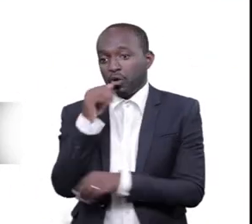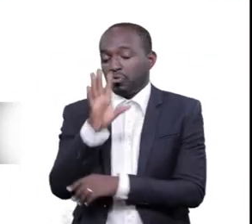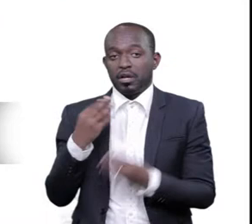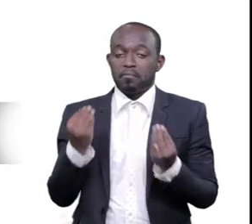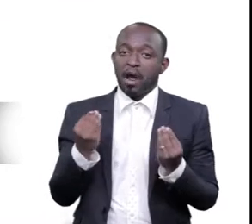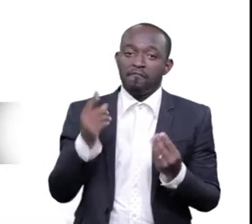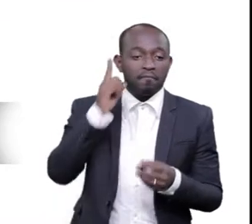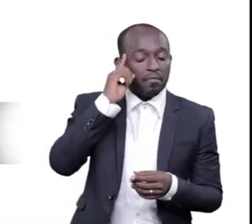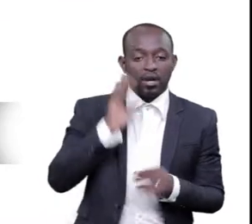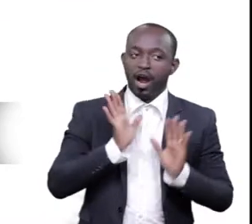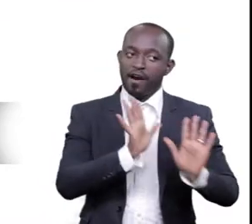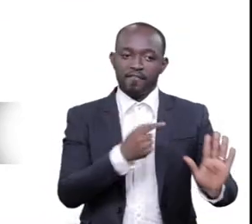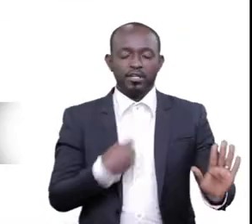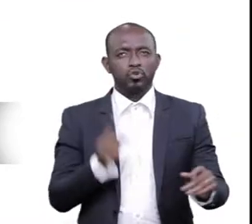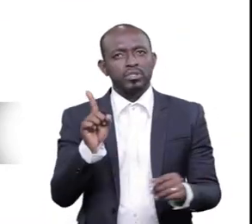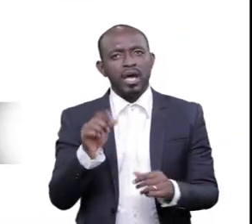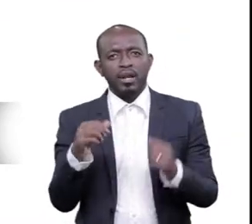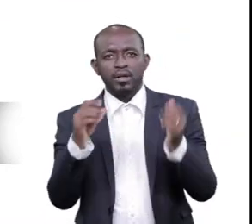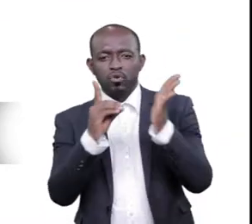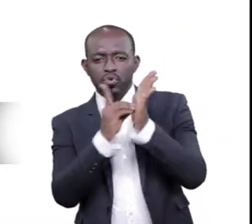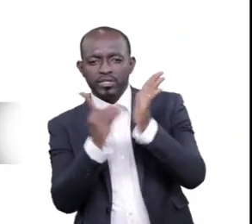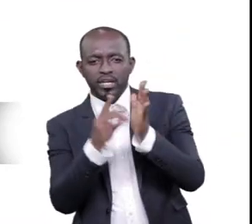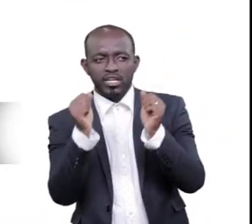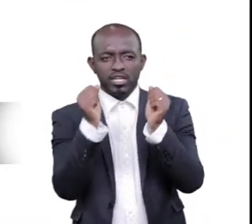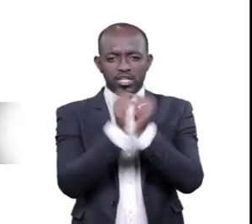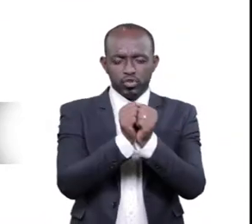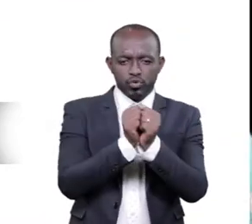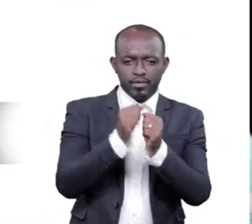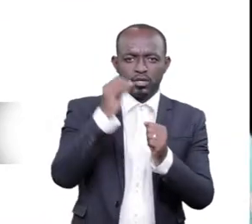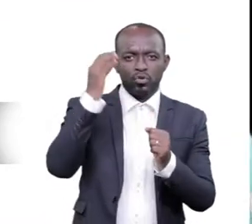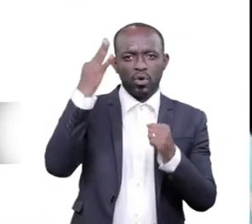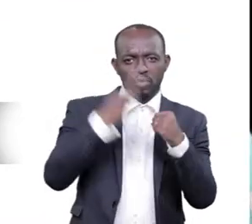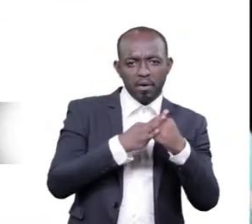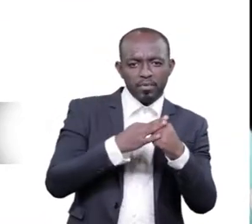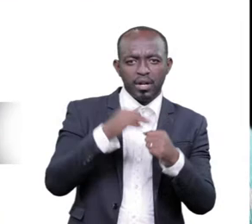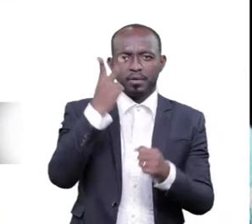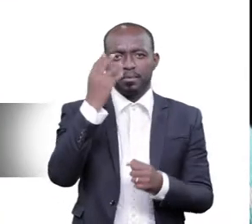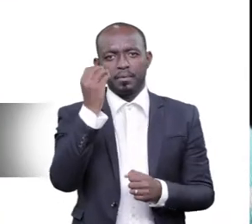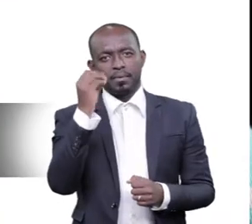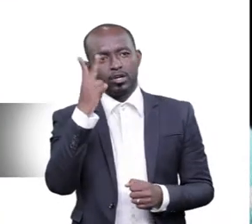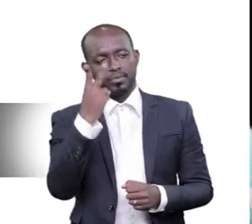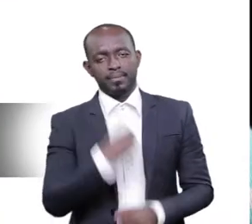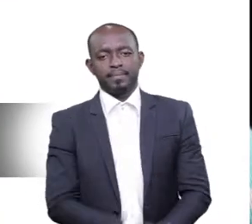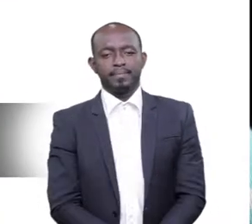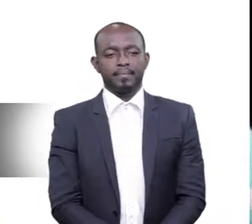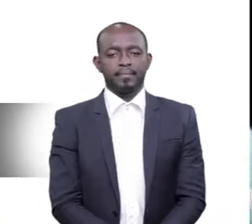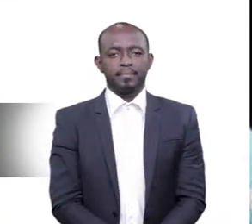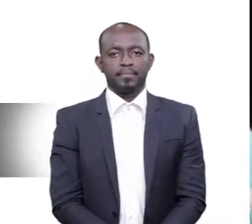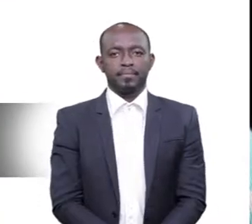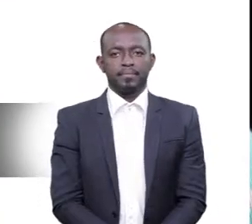ku itariki 10 z'ukwezi kwa munani 2012 wa mugozi